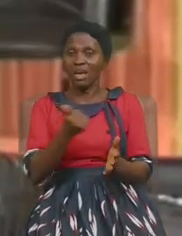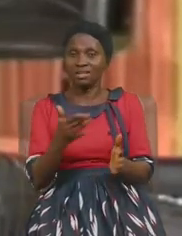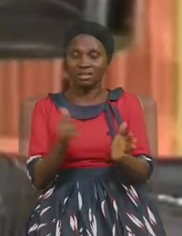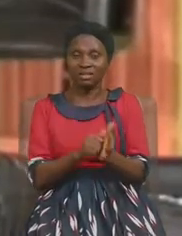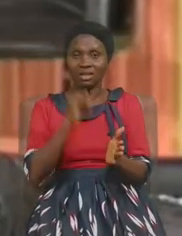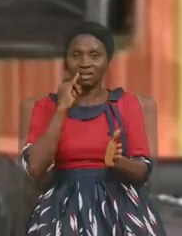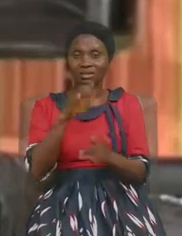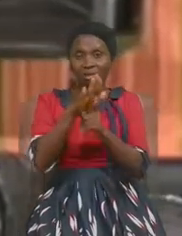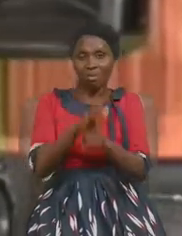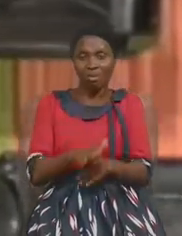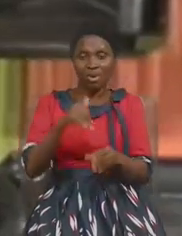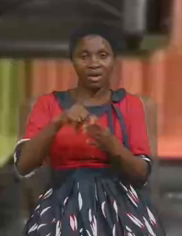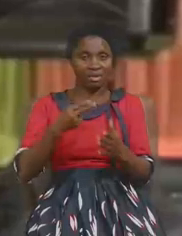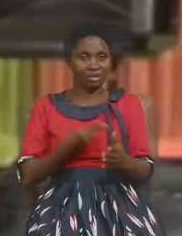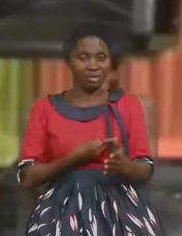nous.